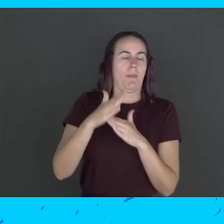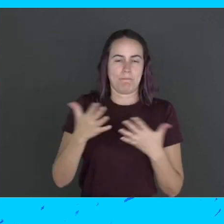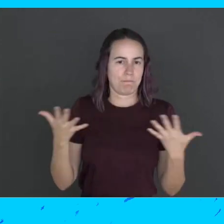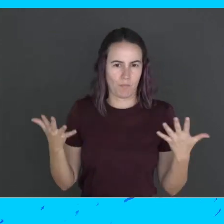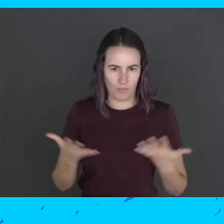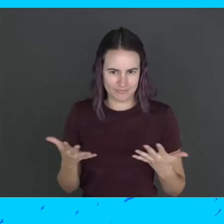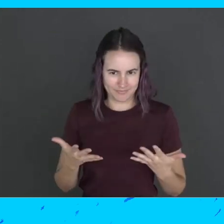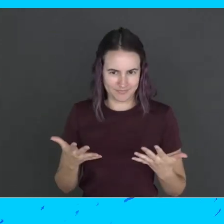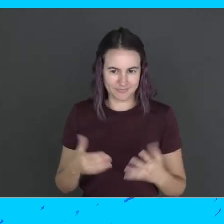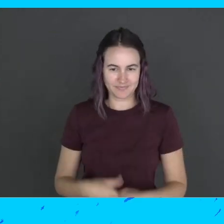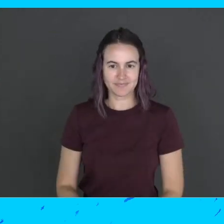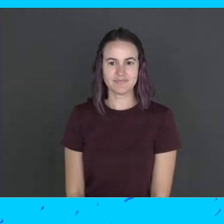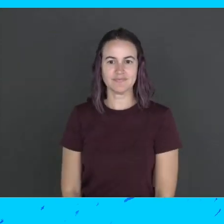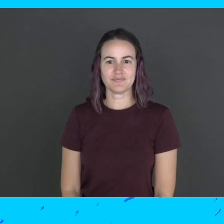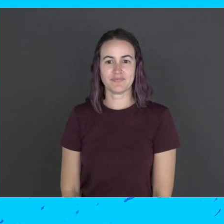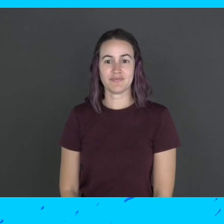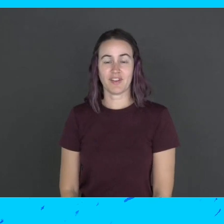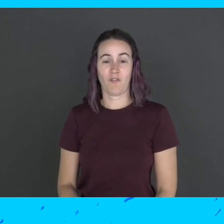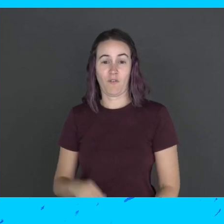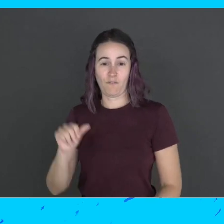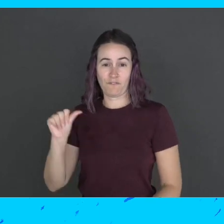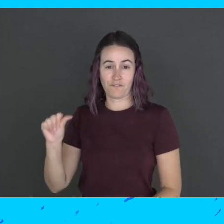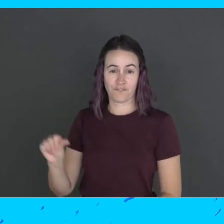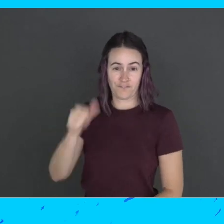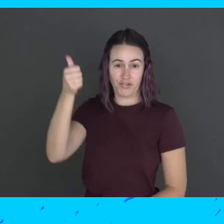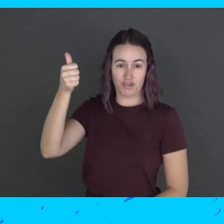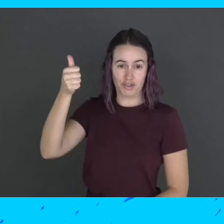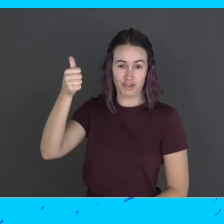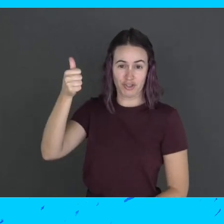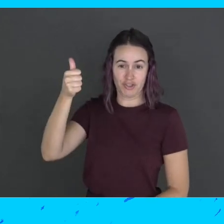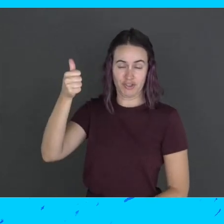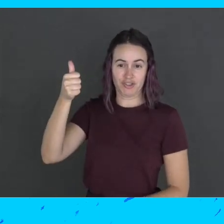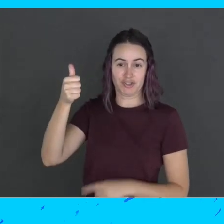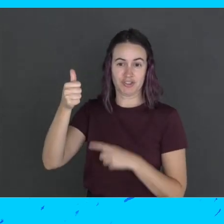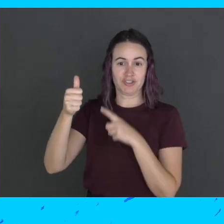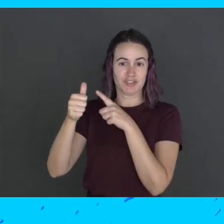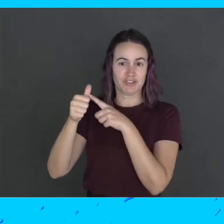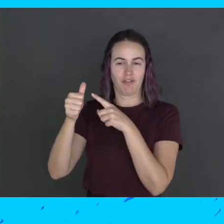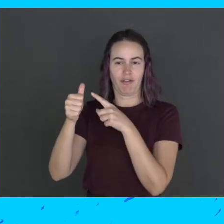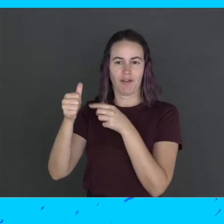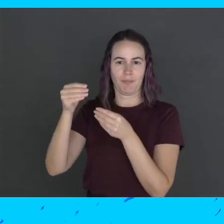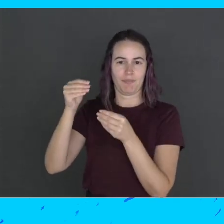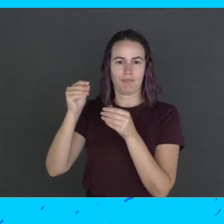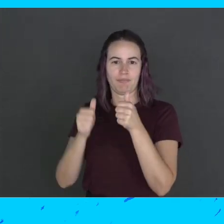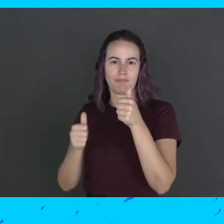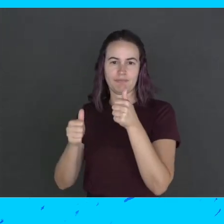sexuelle et reproductive des jeunes? La première maintenant, c'est